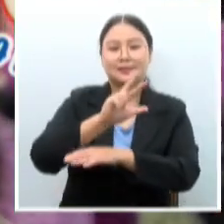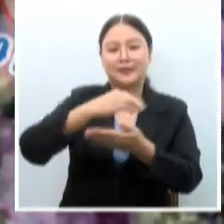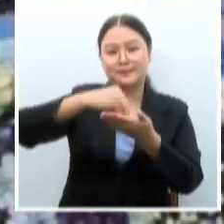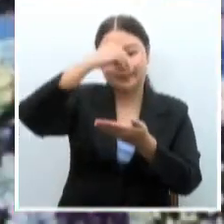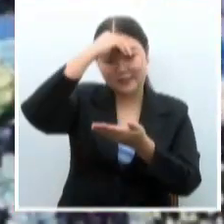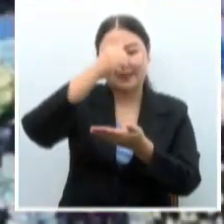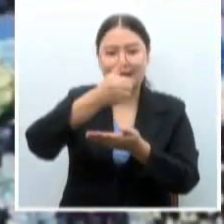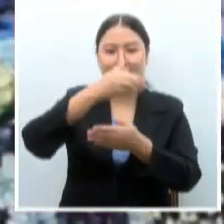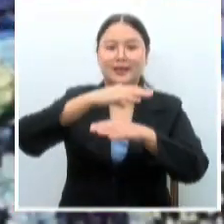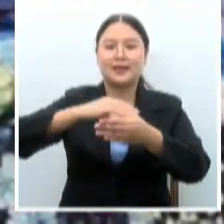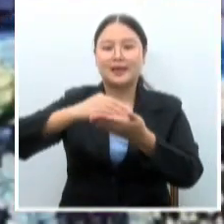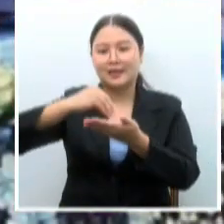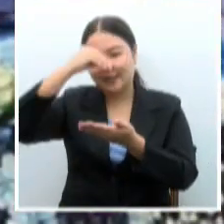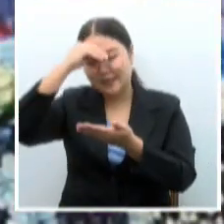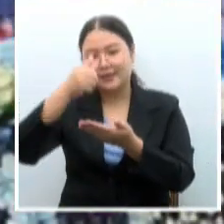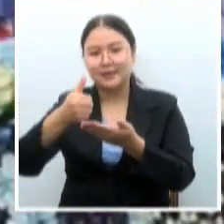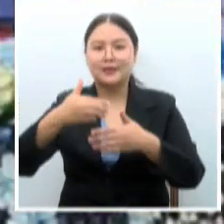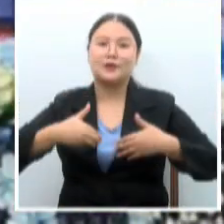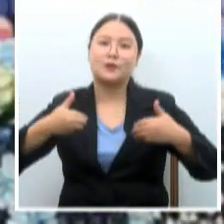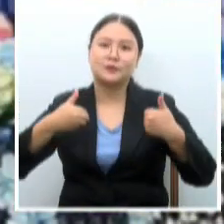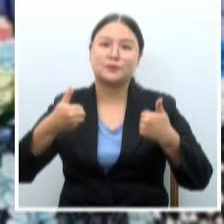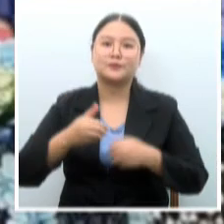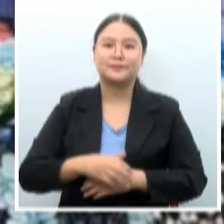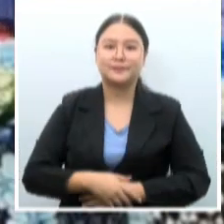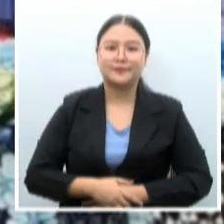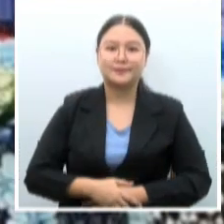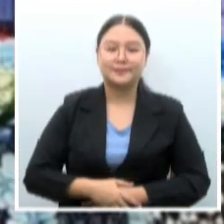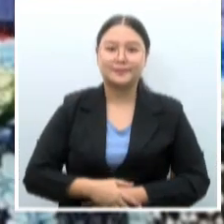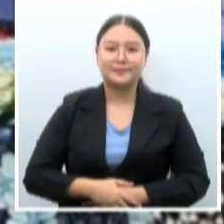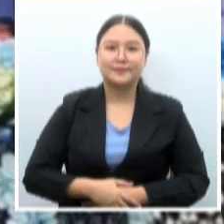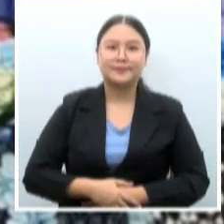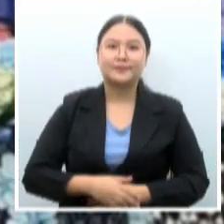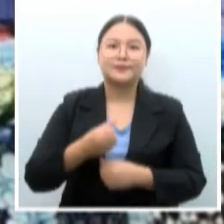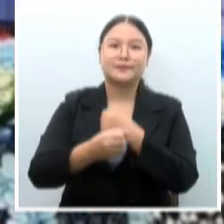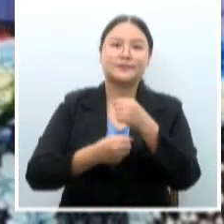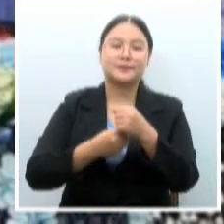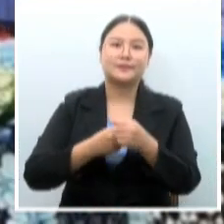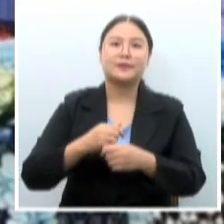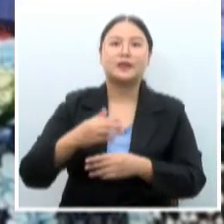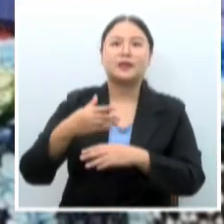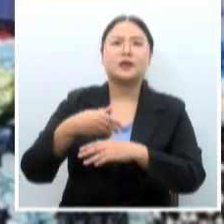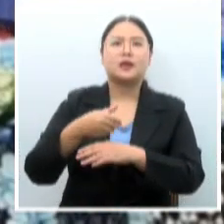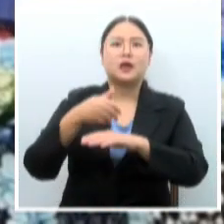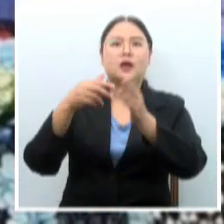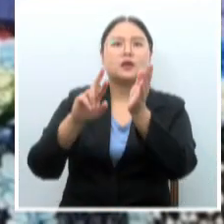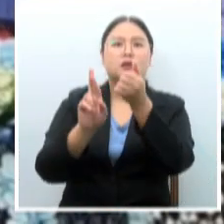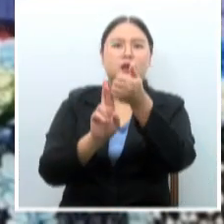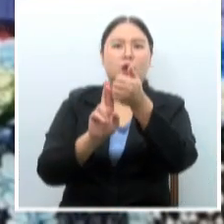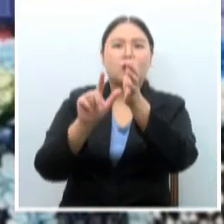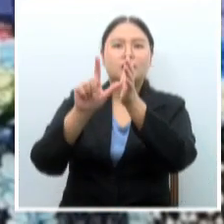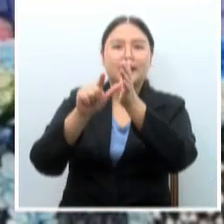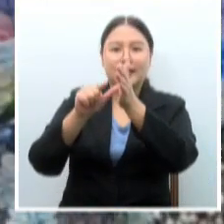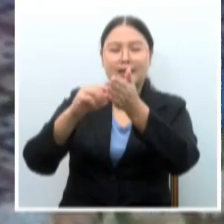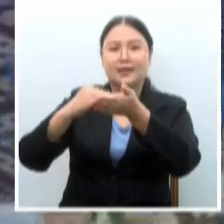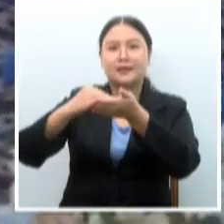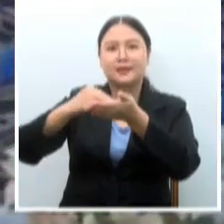สุขเมื่อวันที่30มีนาคมพุทธศักราช2567ดร.ทีพวังคณันรองเลขาธิการคณะกรรมการการศึกษา